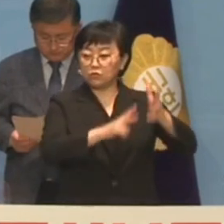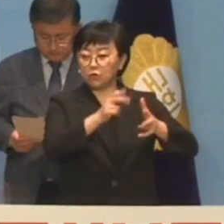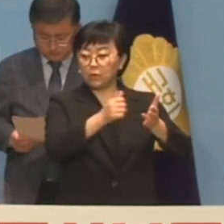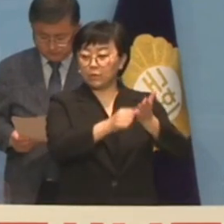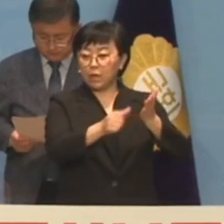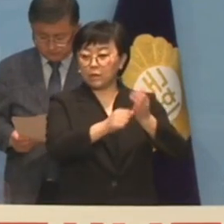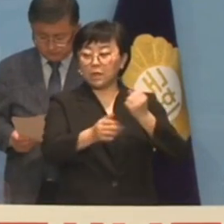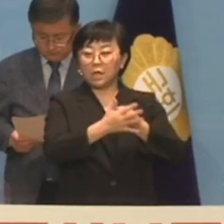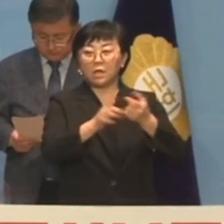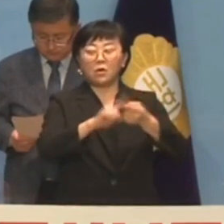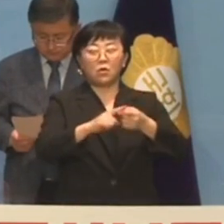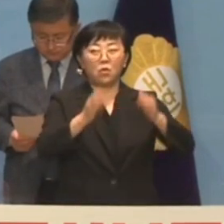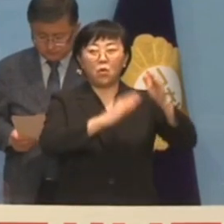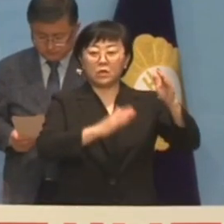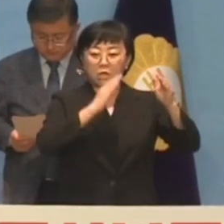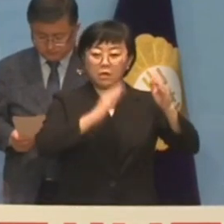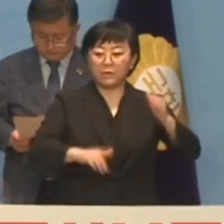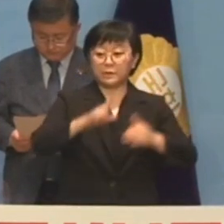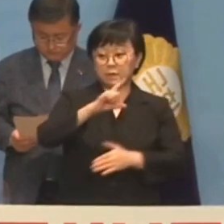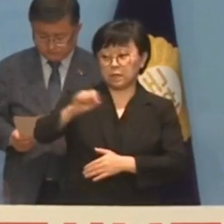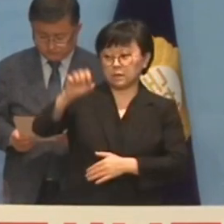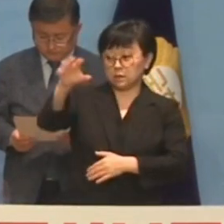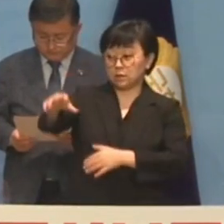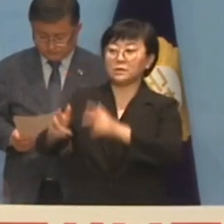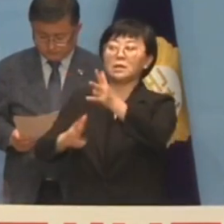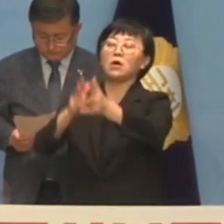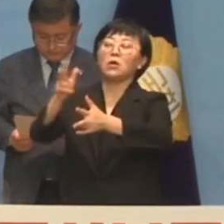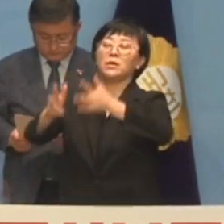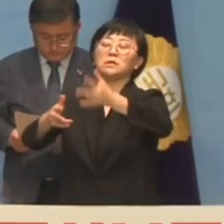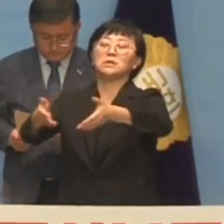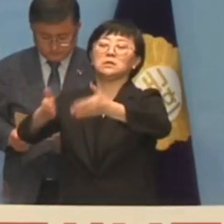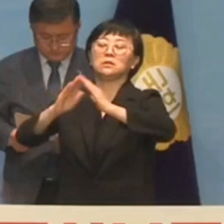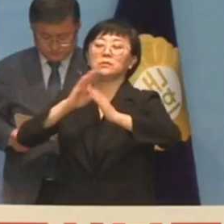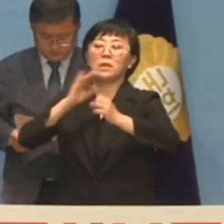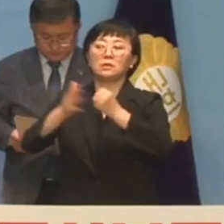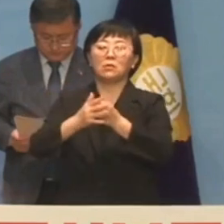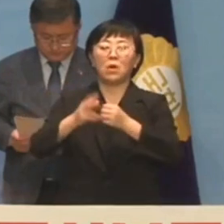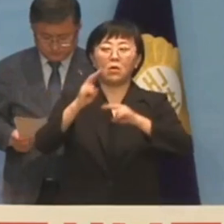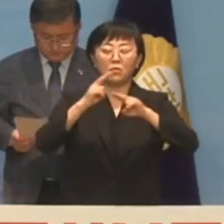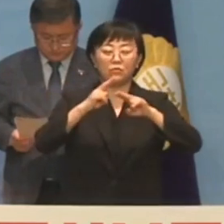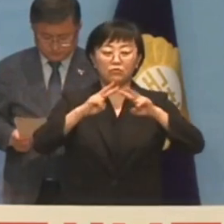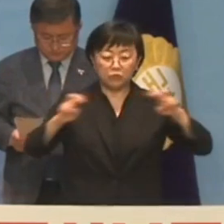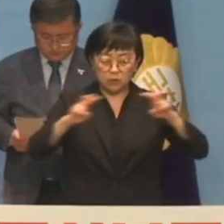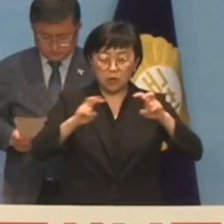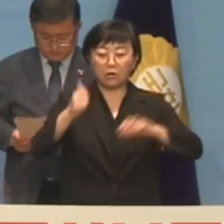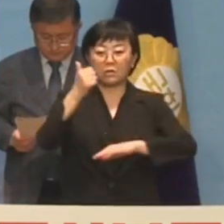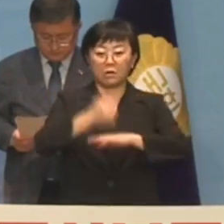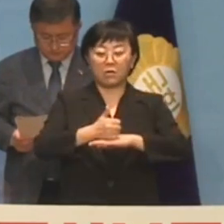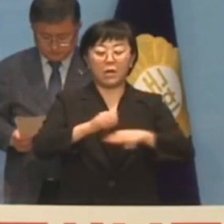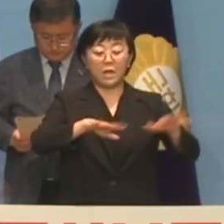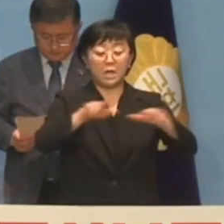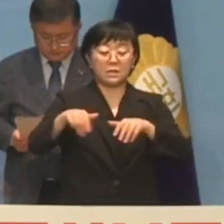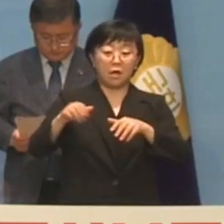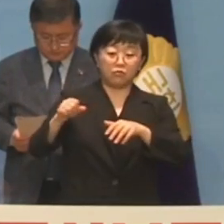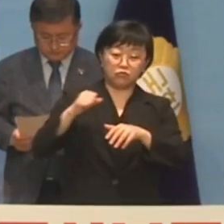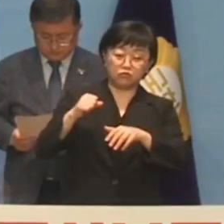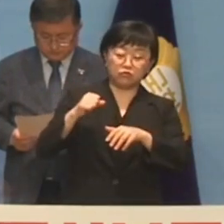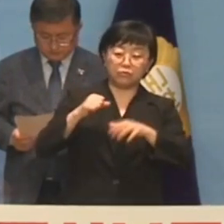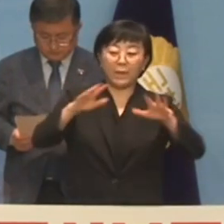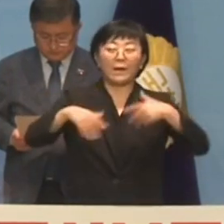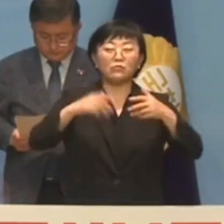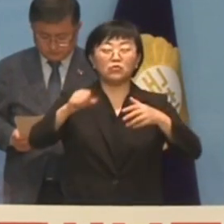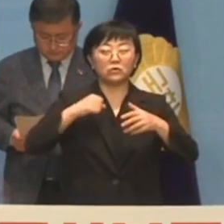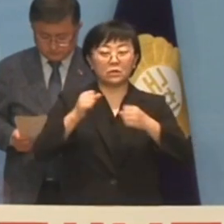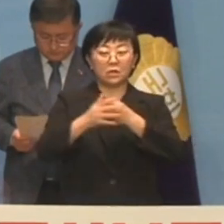대부분 공기업, 지자체 사업에서 설치한 것들로 분석됐다. 해상풍력이